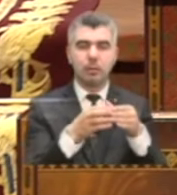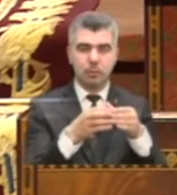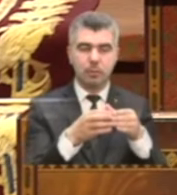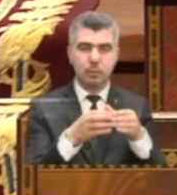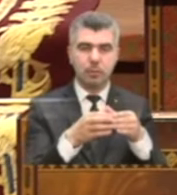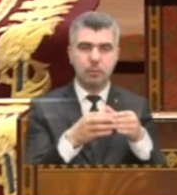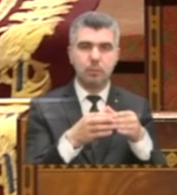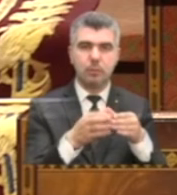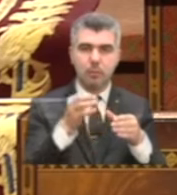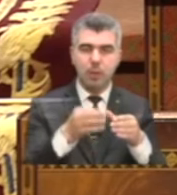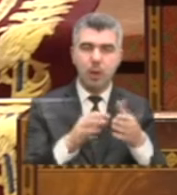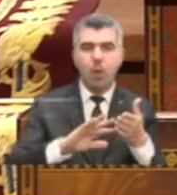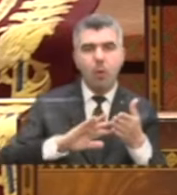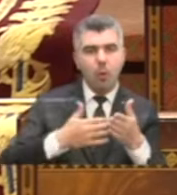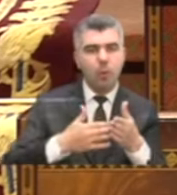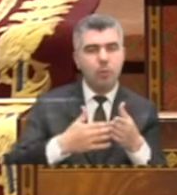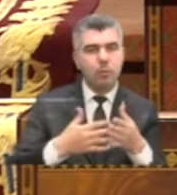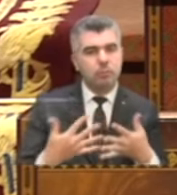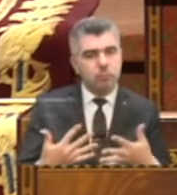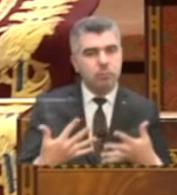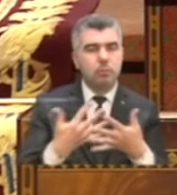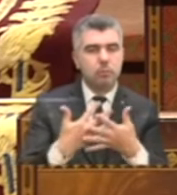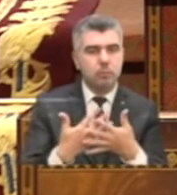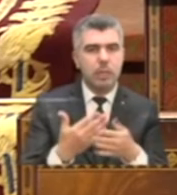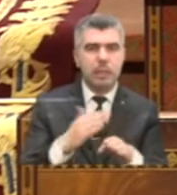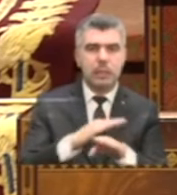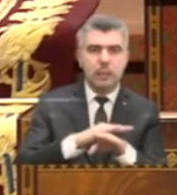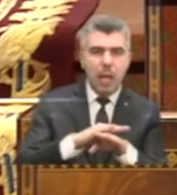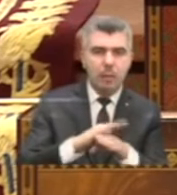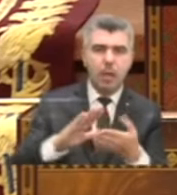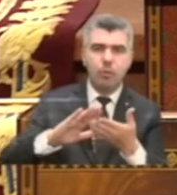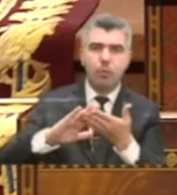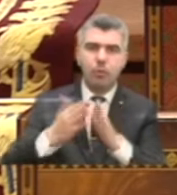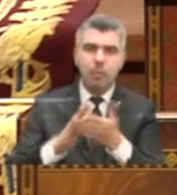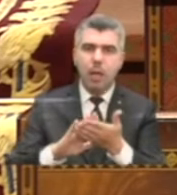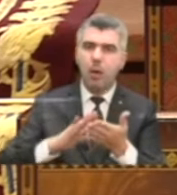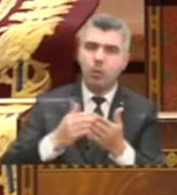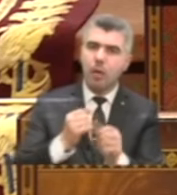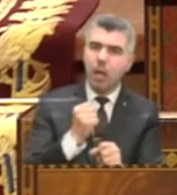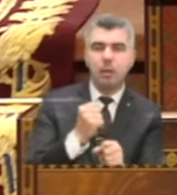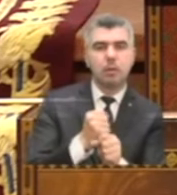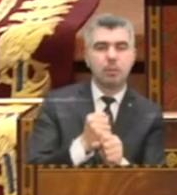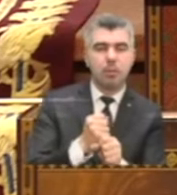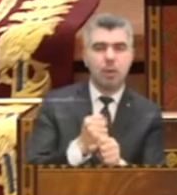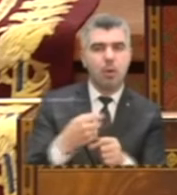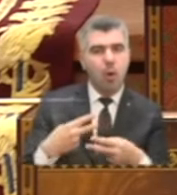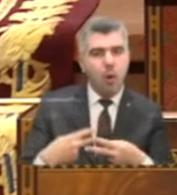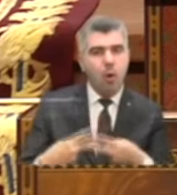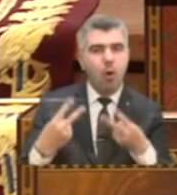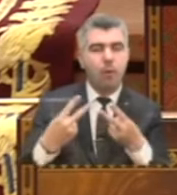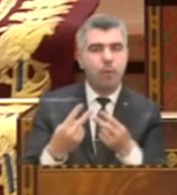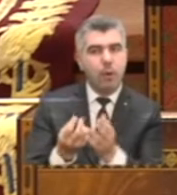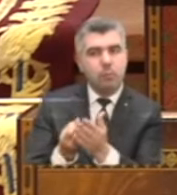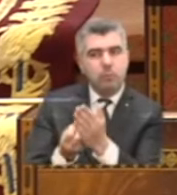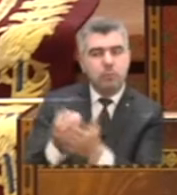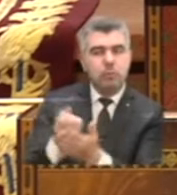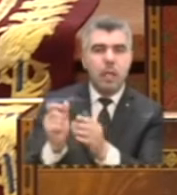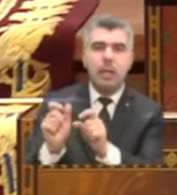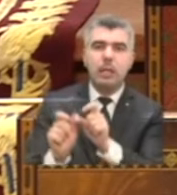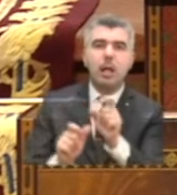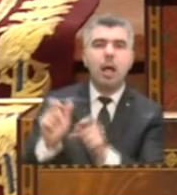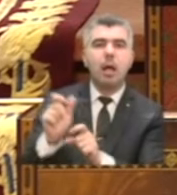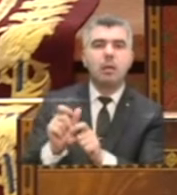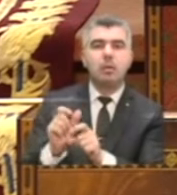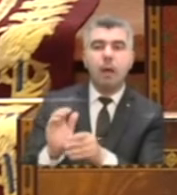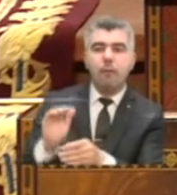اللي يدخل فيها جميع المتدخلين من سياسيين، جمعيات، الى غير ذلك، من اجل ايصال المعلومه الى المواطن في